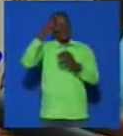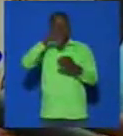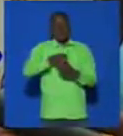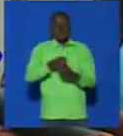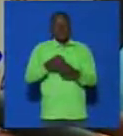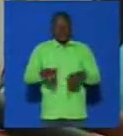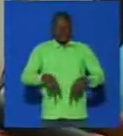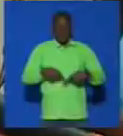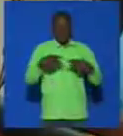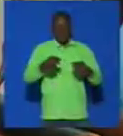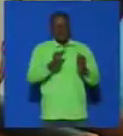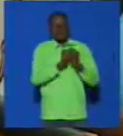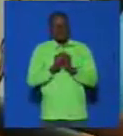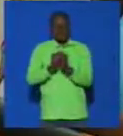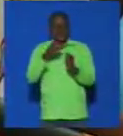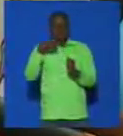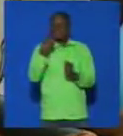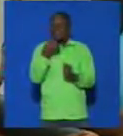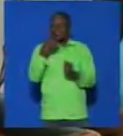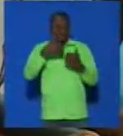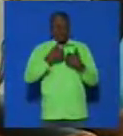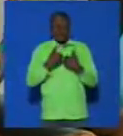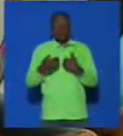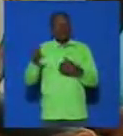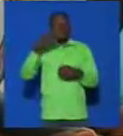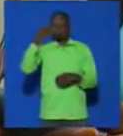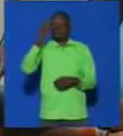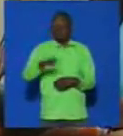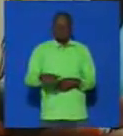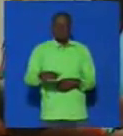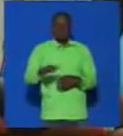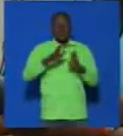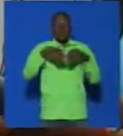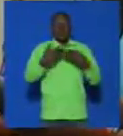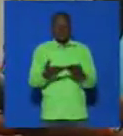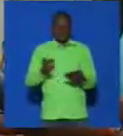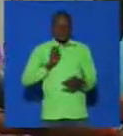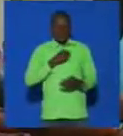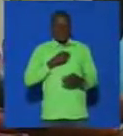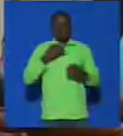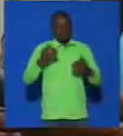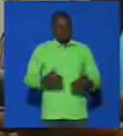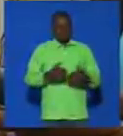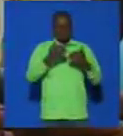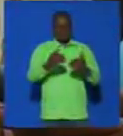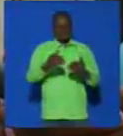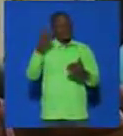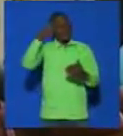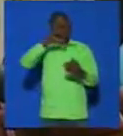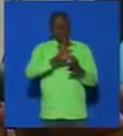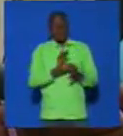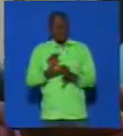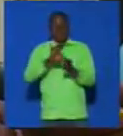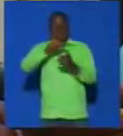donc du vivre ensemble qui c'est qui a été remis à mal comment est-ce que nous pouvons accélérer donc les leviers de cette cohésion